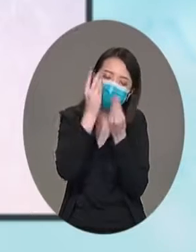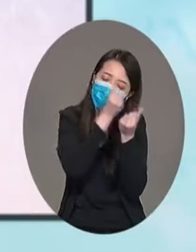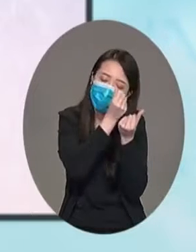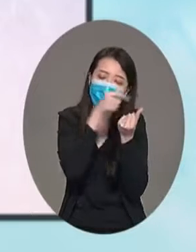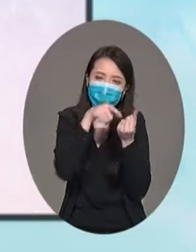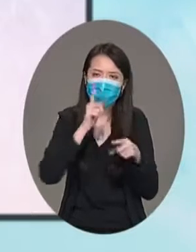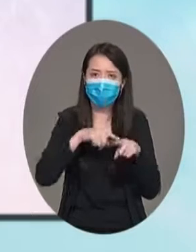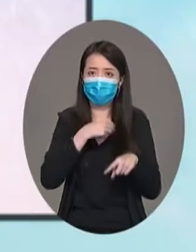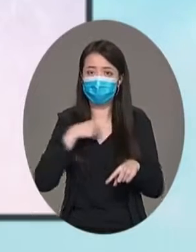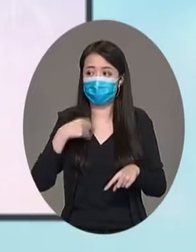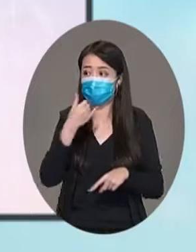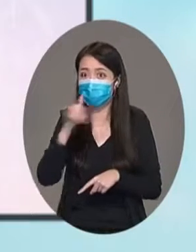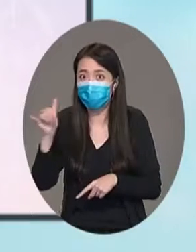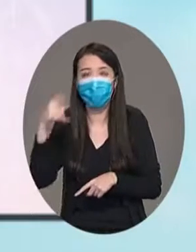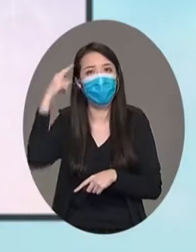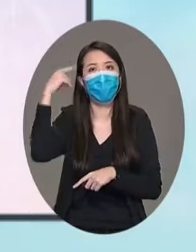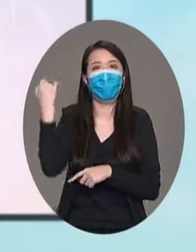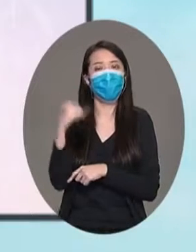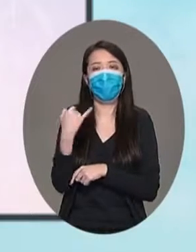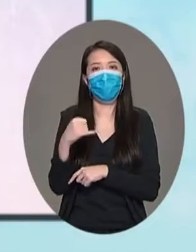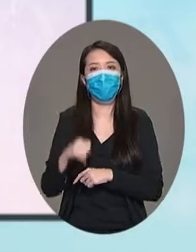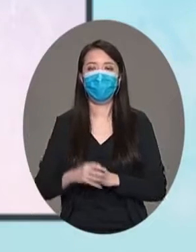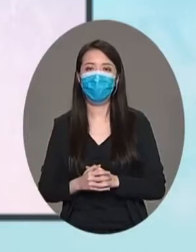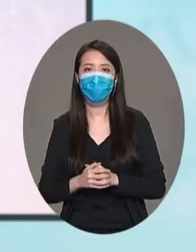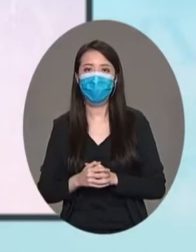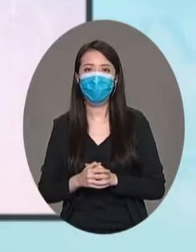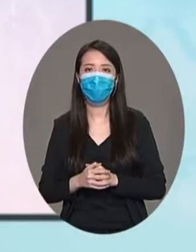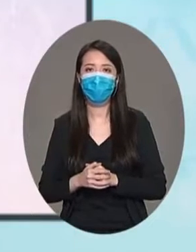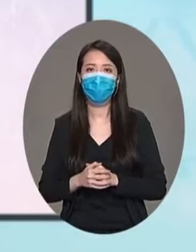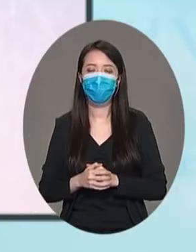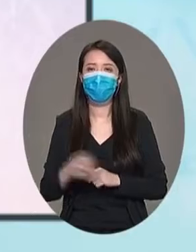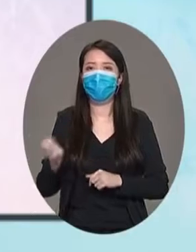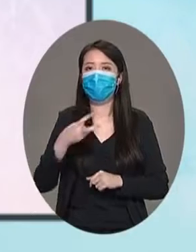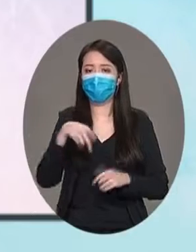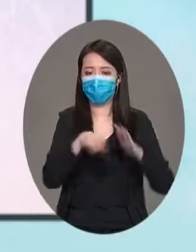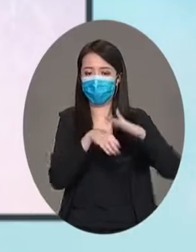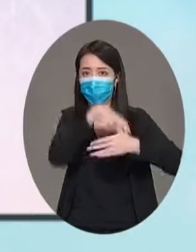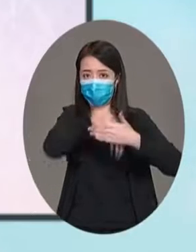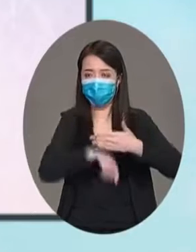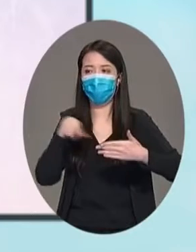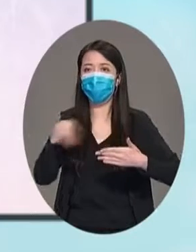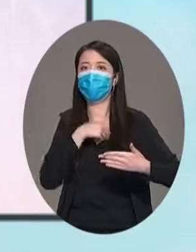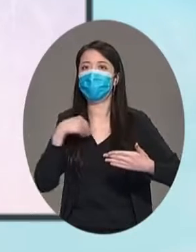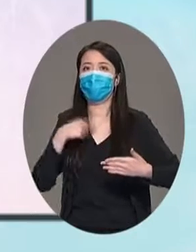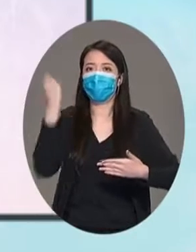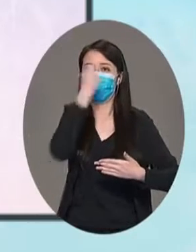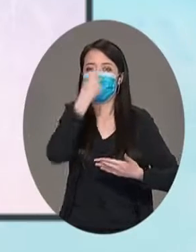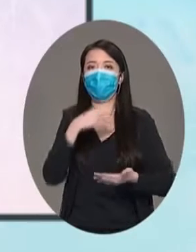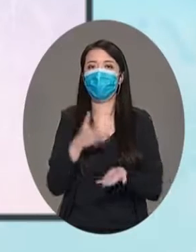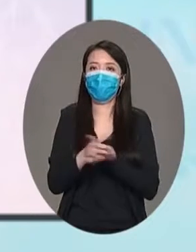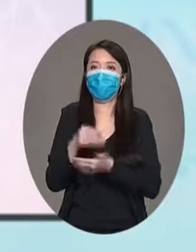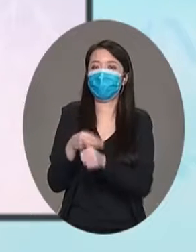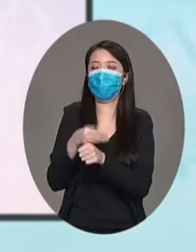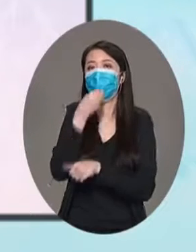清醒，任何人都不会预期医生会离他而去，而手术室只有被告一人受过专业医学训